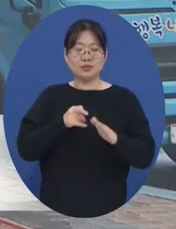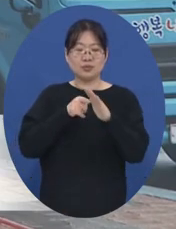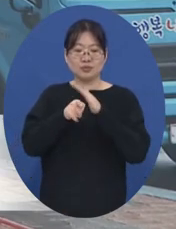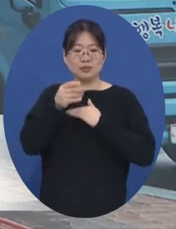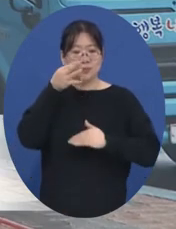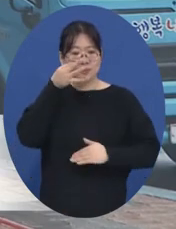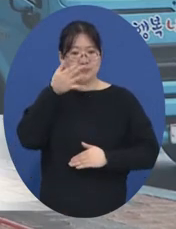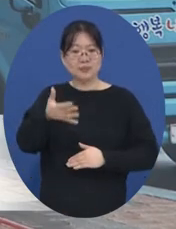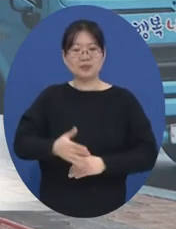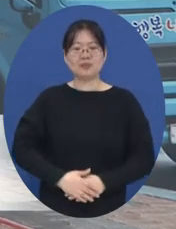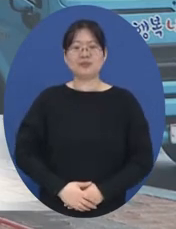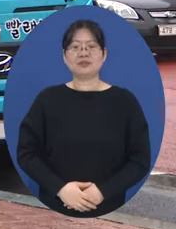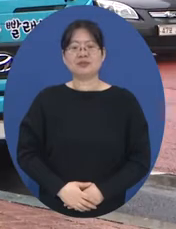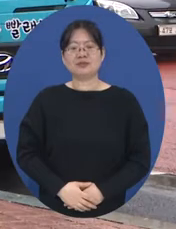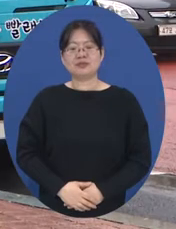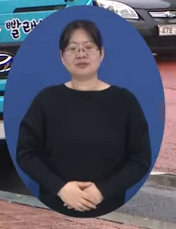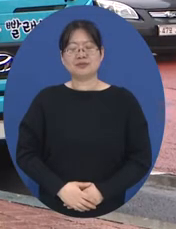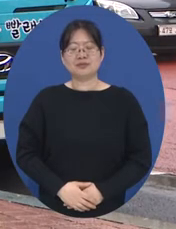나가봤습니다.